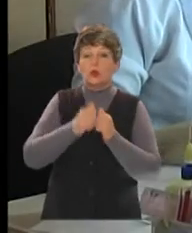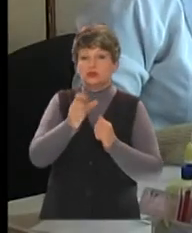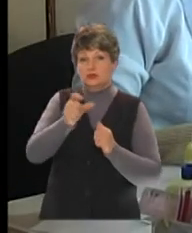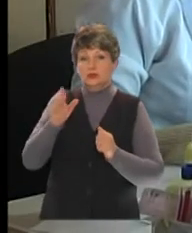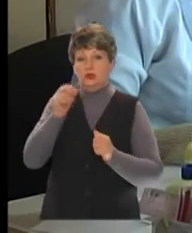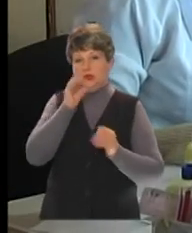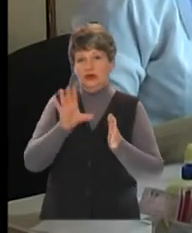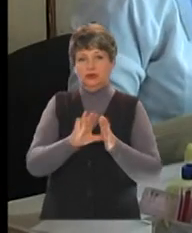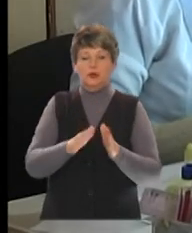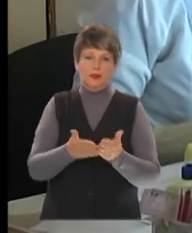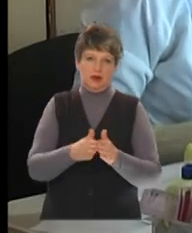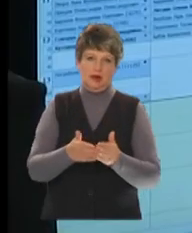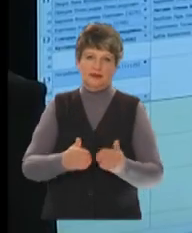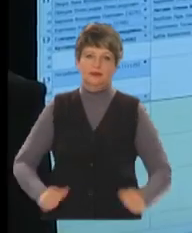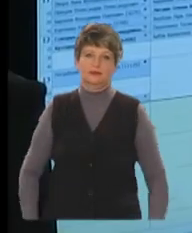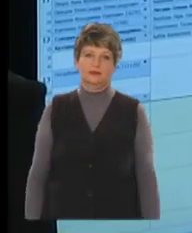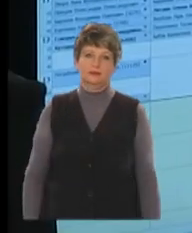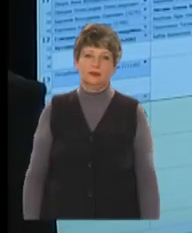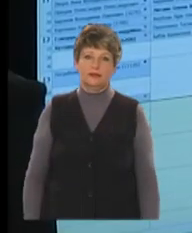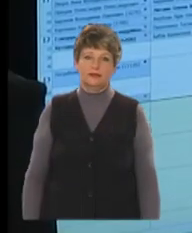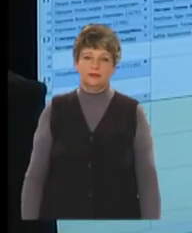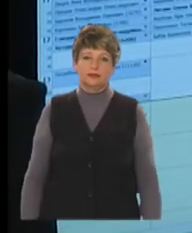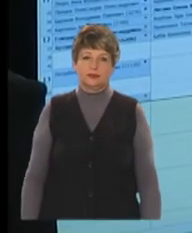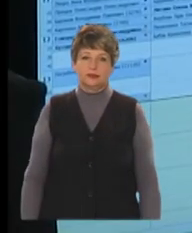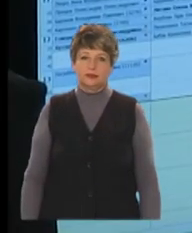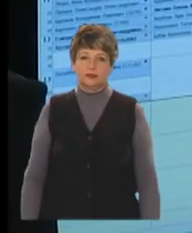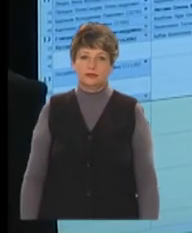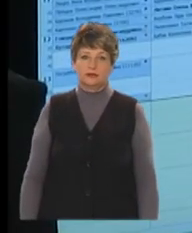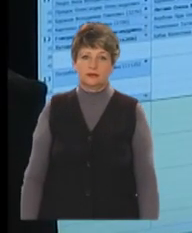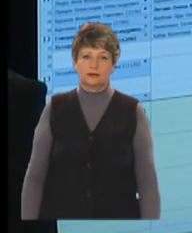пацієнта буде електронна картка. Наталя Майборна, Максим Драбіного, Черкаська служба новин.